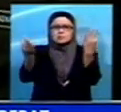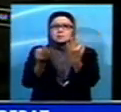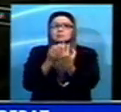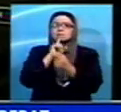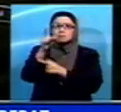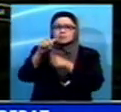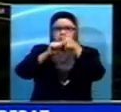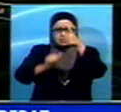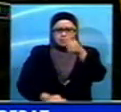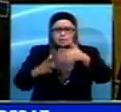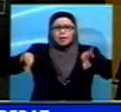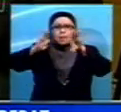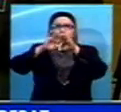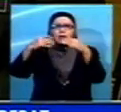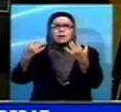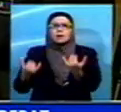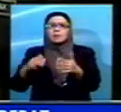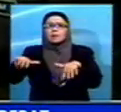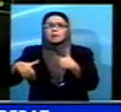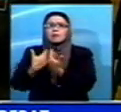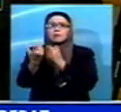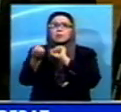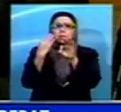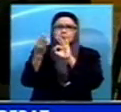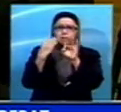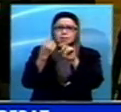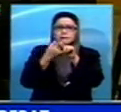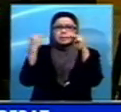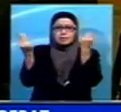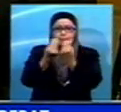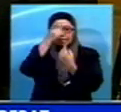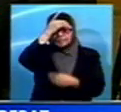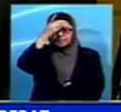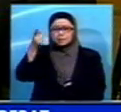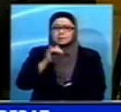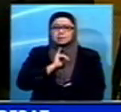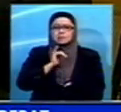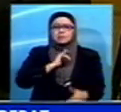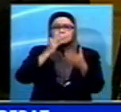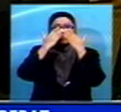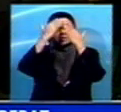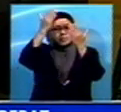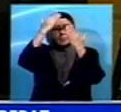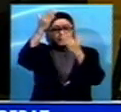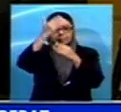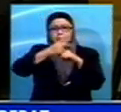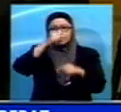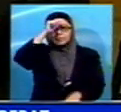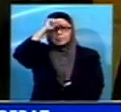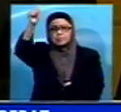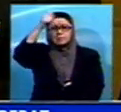feedback yang diterima dari masyarakat begitu kau Suarez Saya bersyukur kepada Allah Subhana Kanem